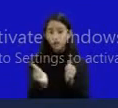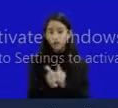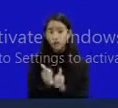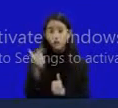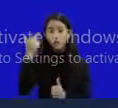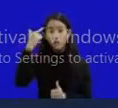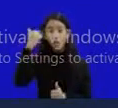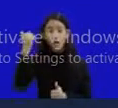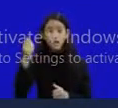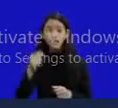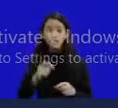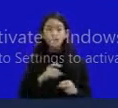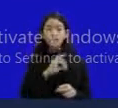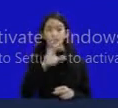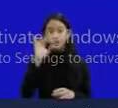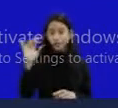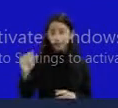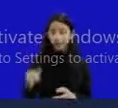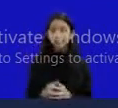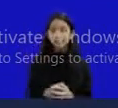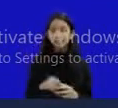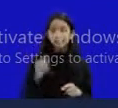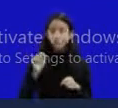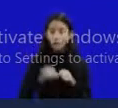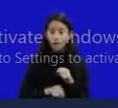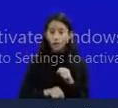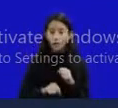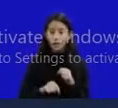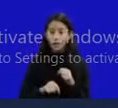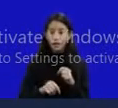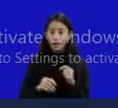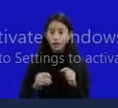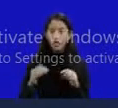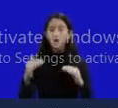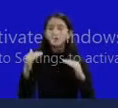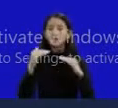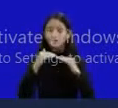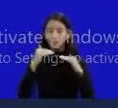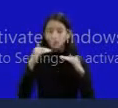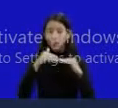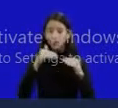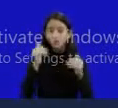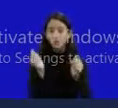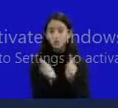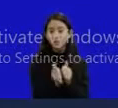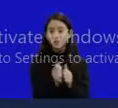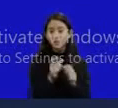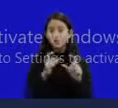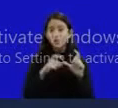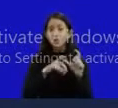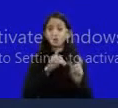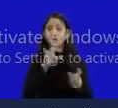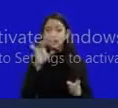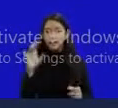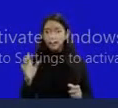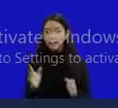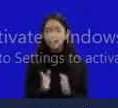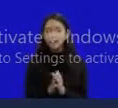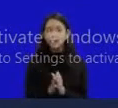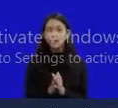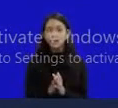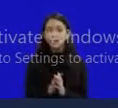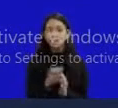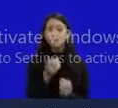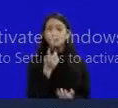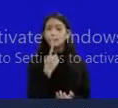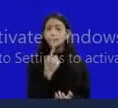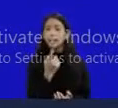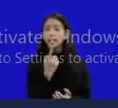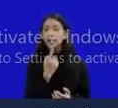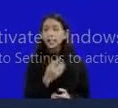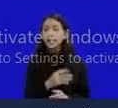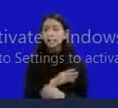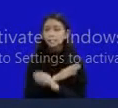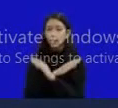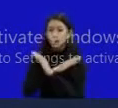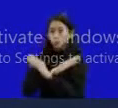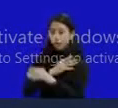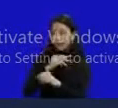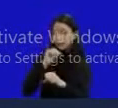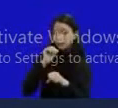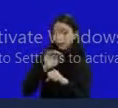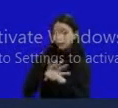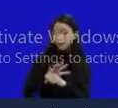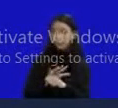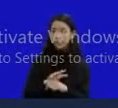lain agar sistem pendidikan kita juga konsisten dengan sektor-sektor lain dan kebijakan kita mengenai penanganan covert di